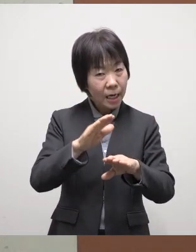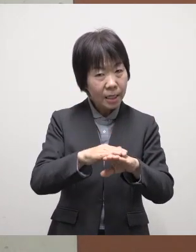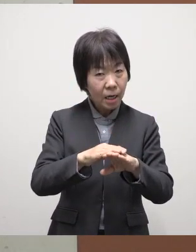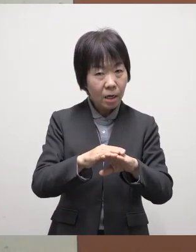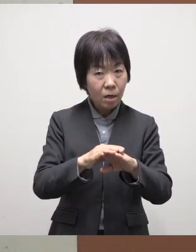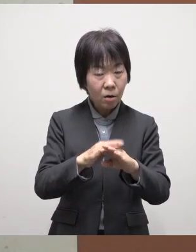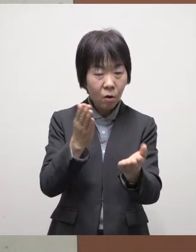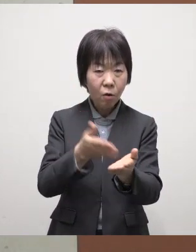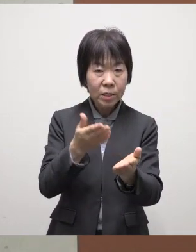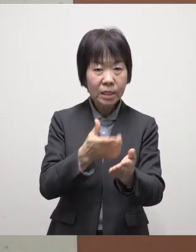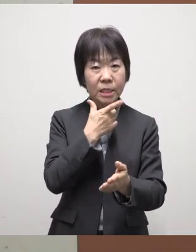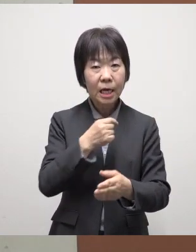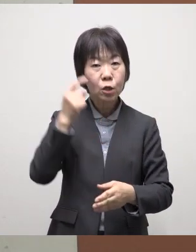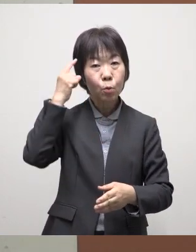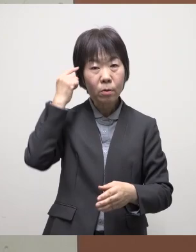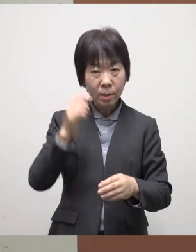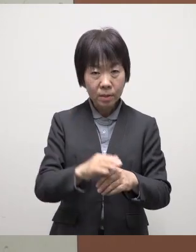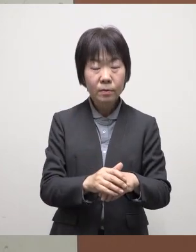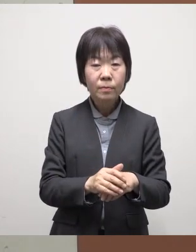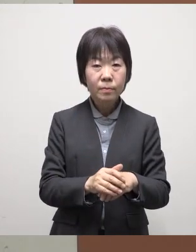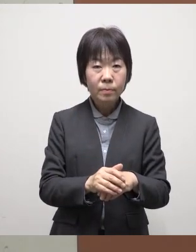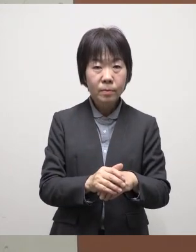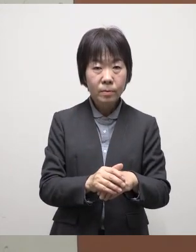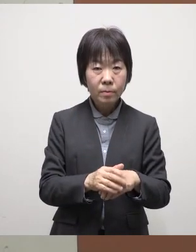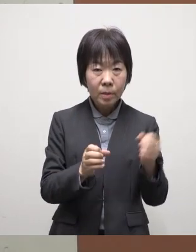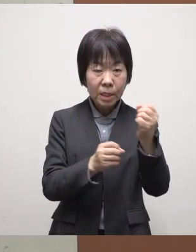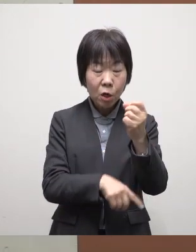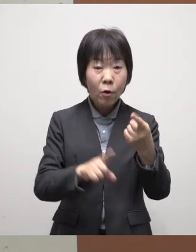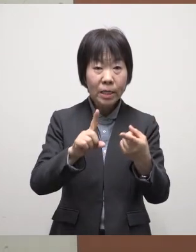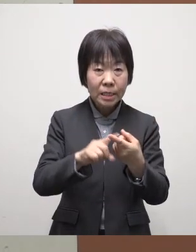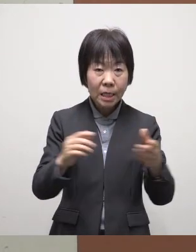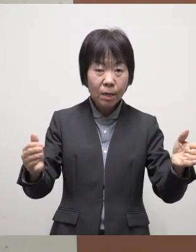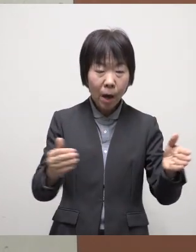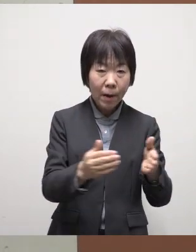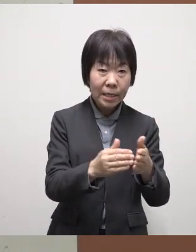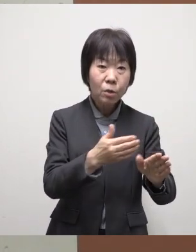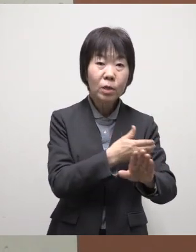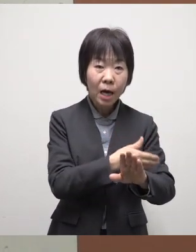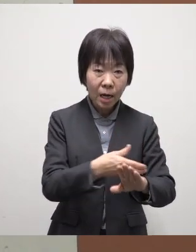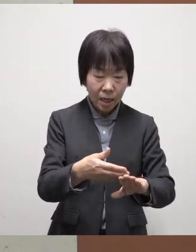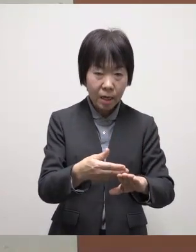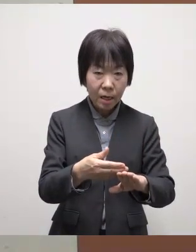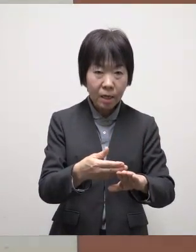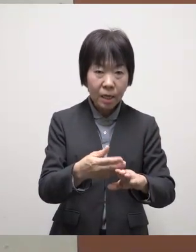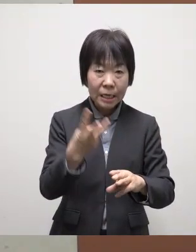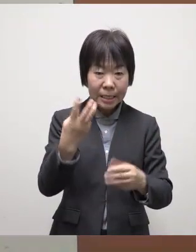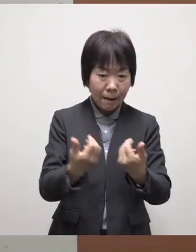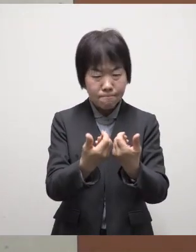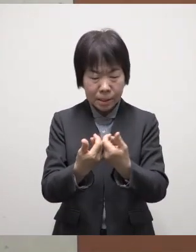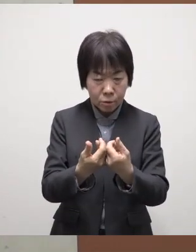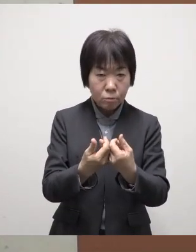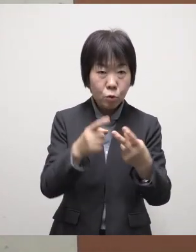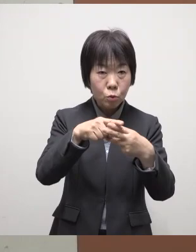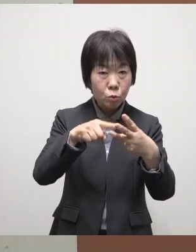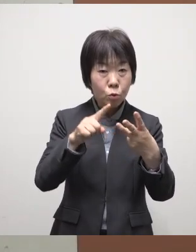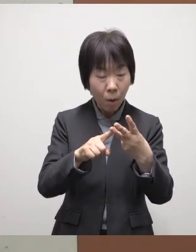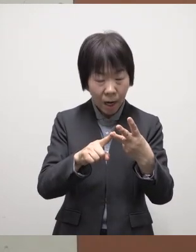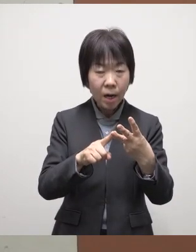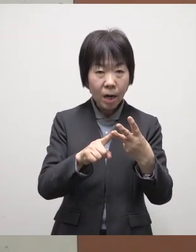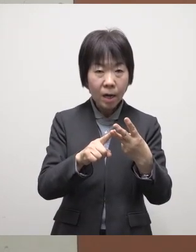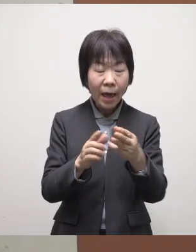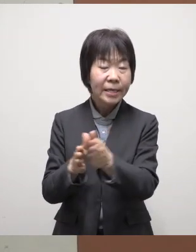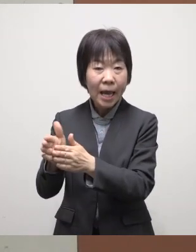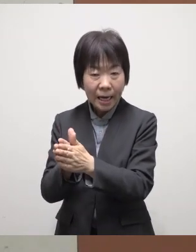お知らせをさせていただきたいと思います基本的にはこれまでの流れ別でに三密でありますとかあるいは